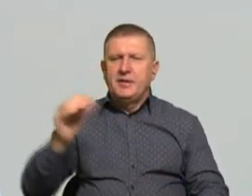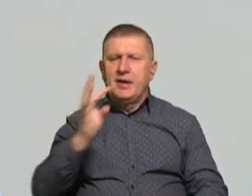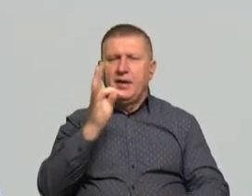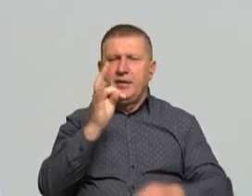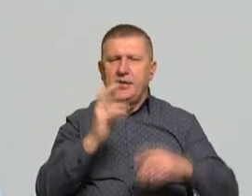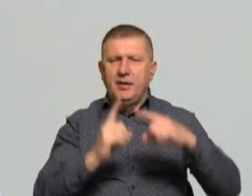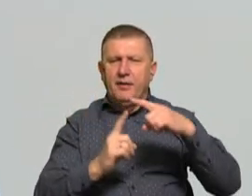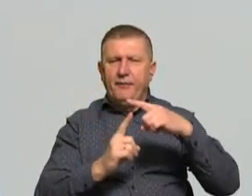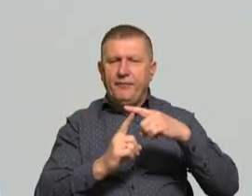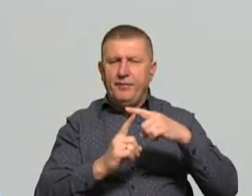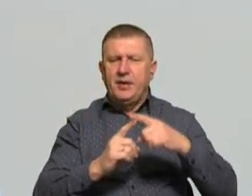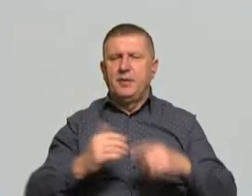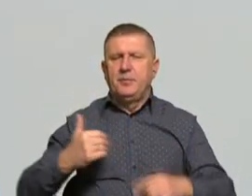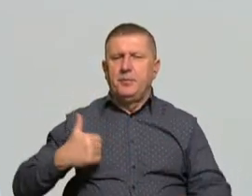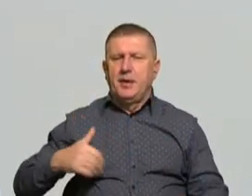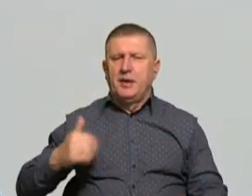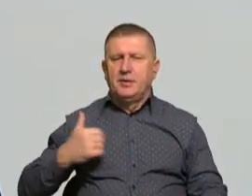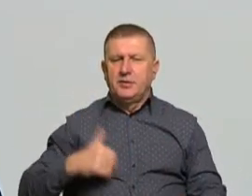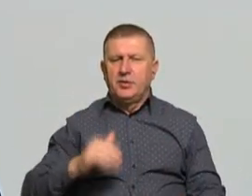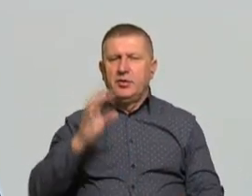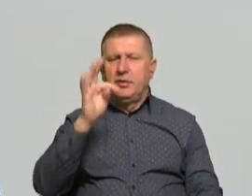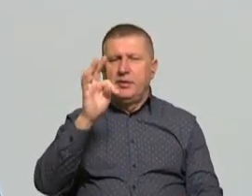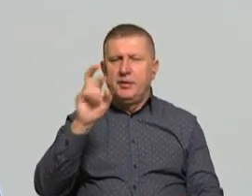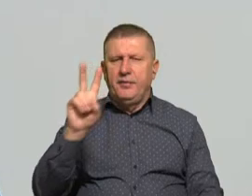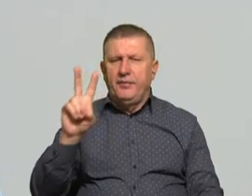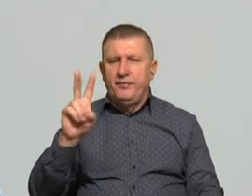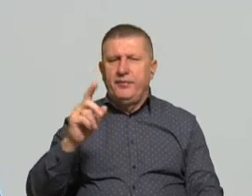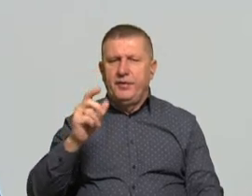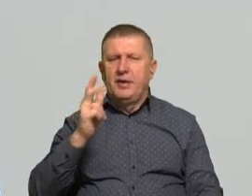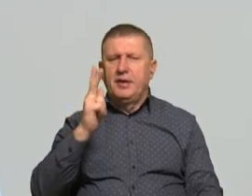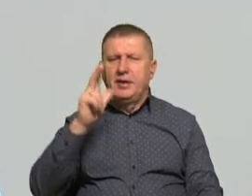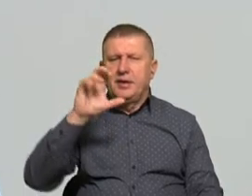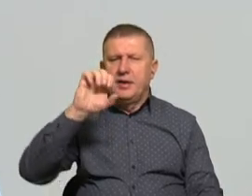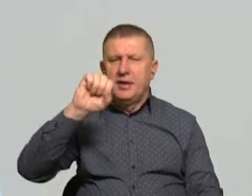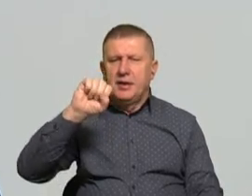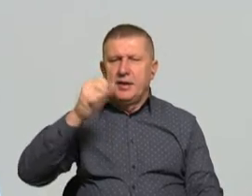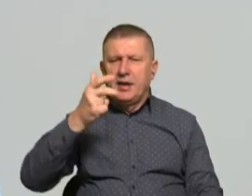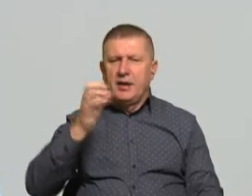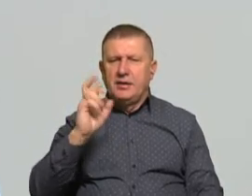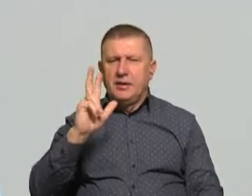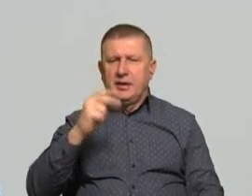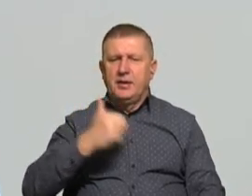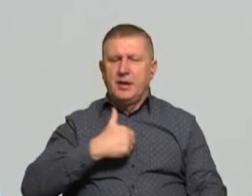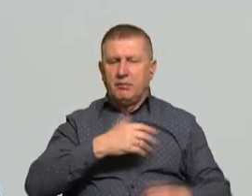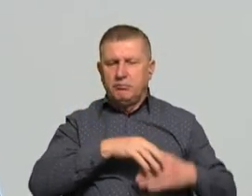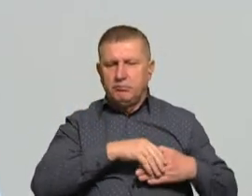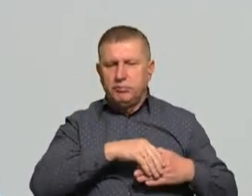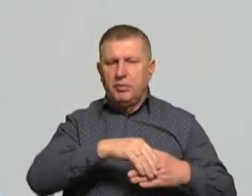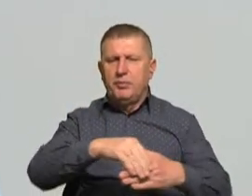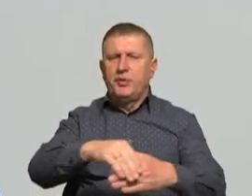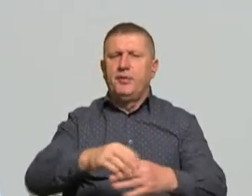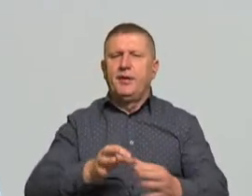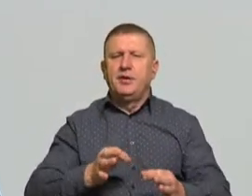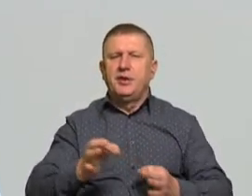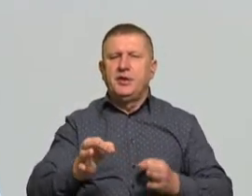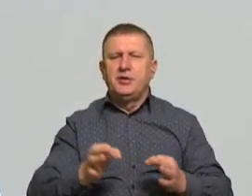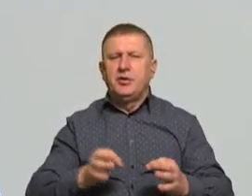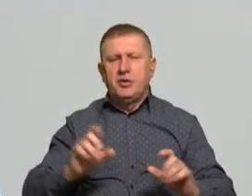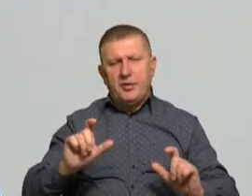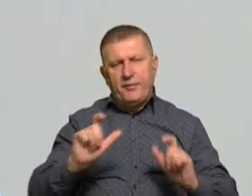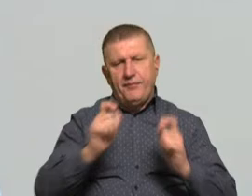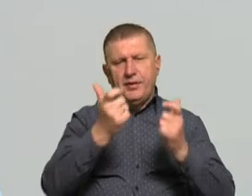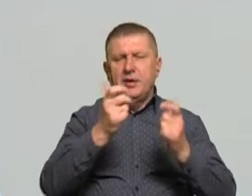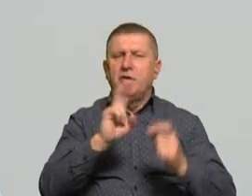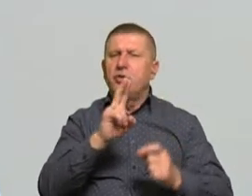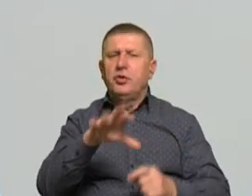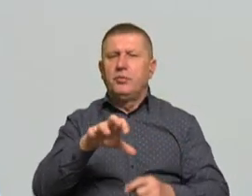Bielsko Info i Bielsko TV. Ja nazywam się Adam Kanik i mam zaszczyt poprowadzić to historyczne wydarzenie. W debacie biorą